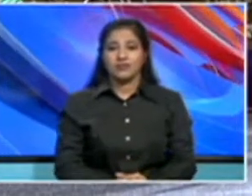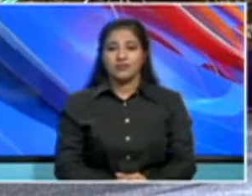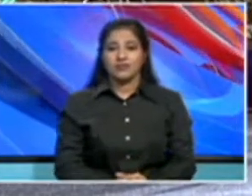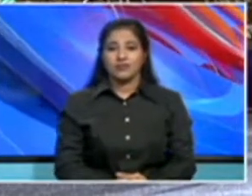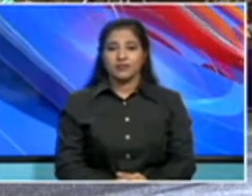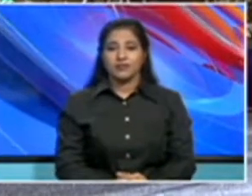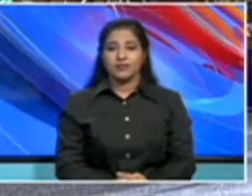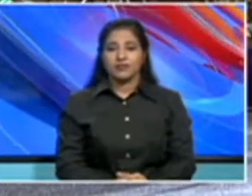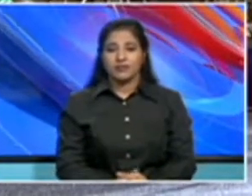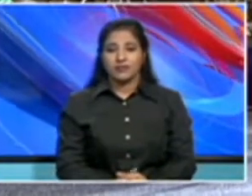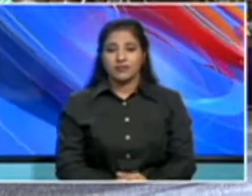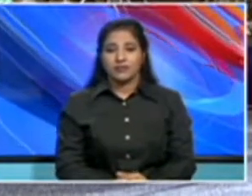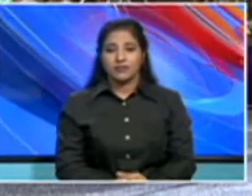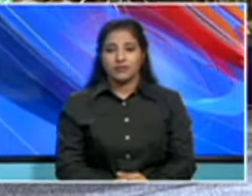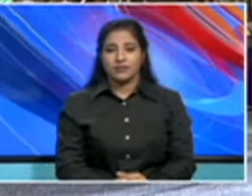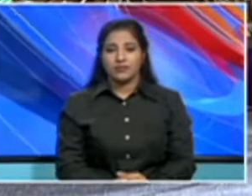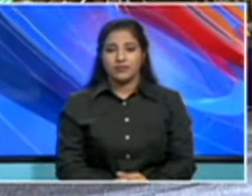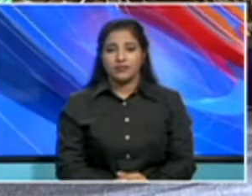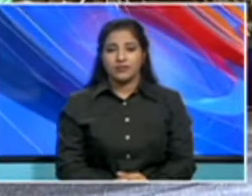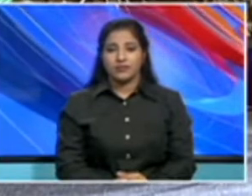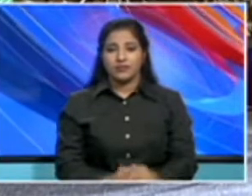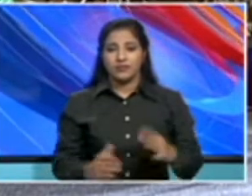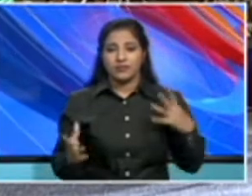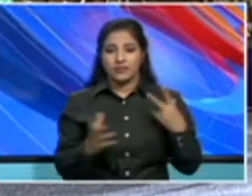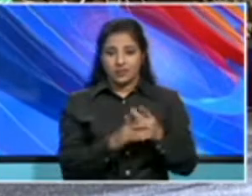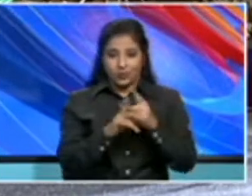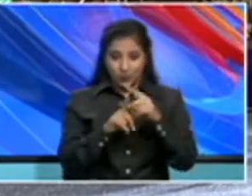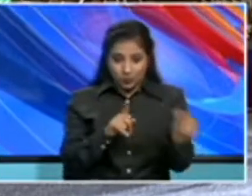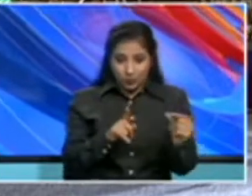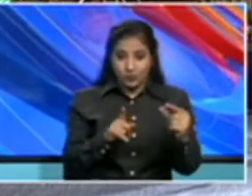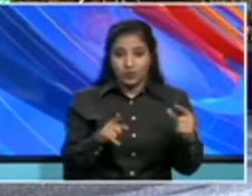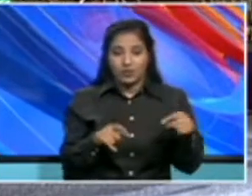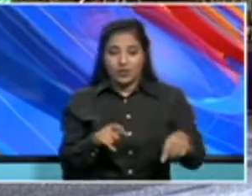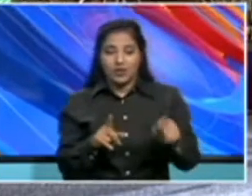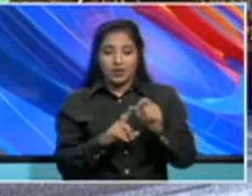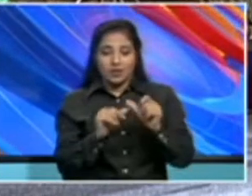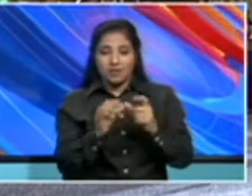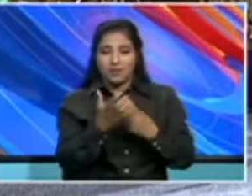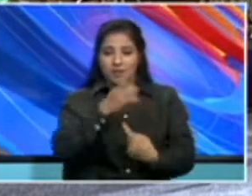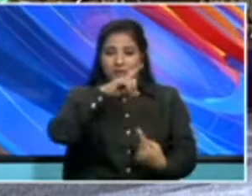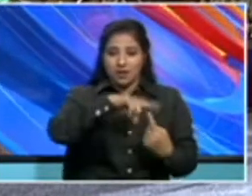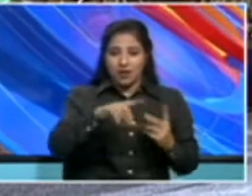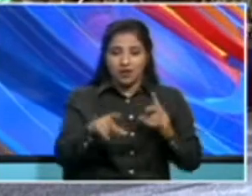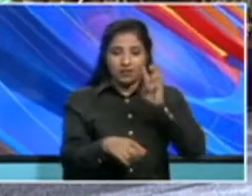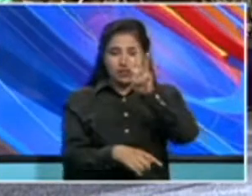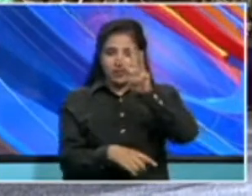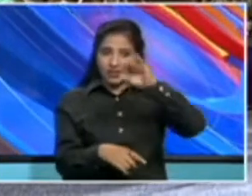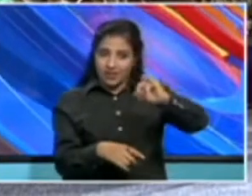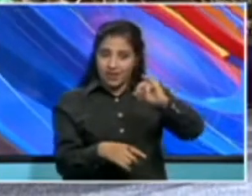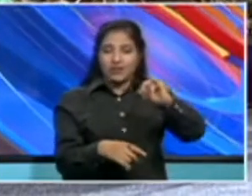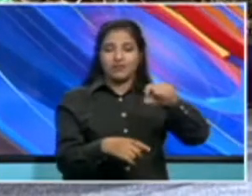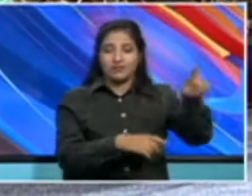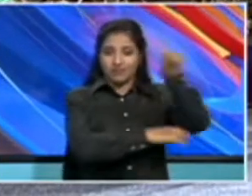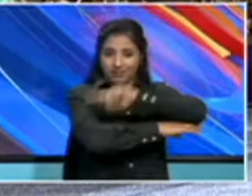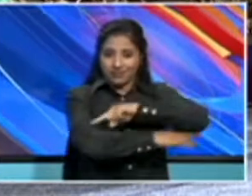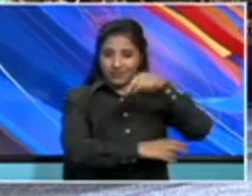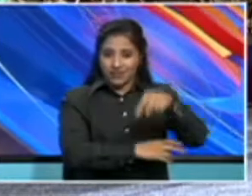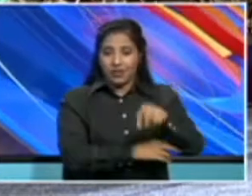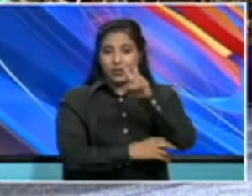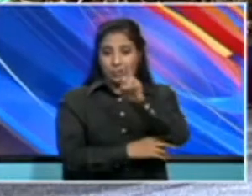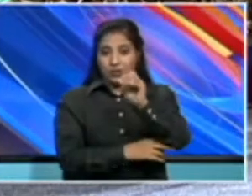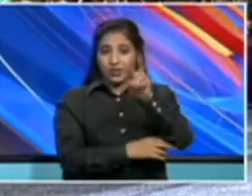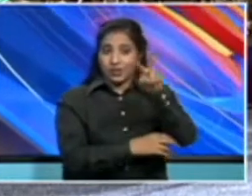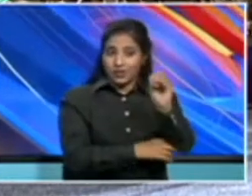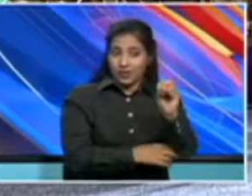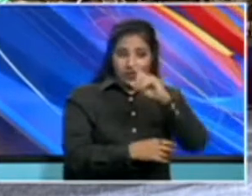We swear that we will take part in the 36 National Games